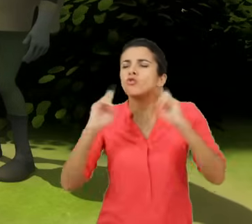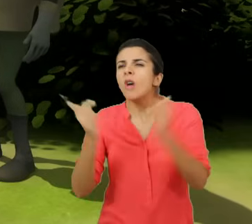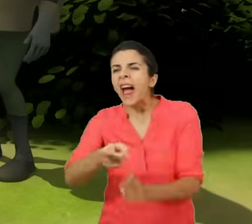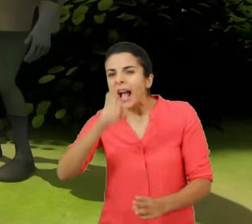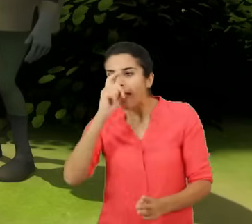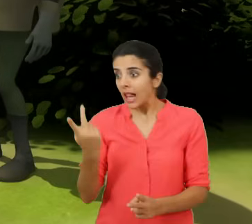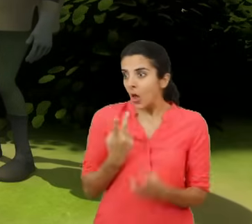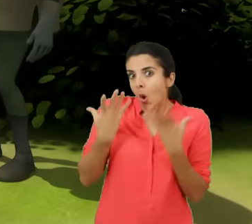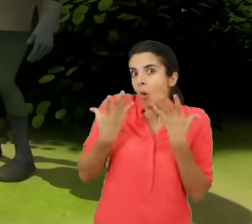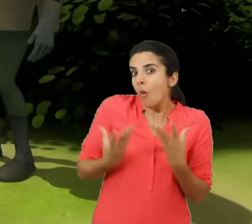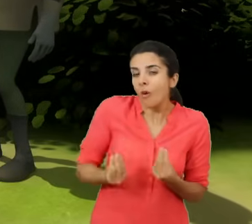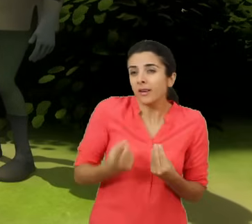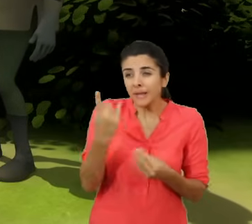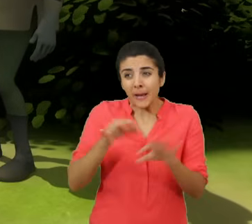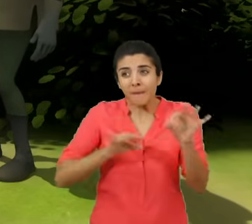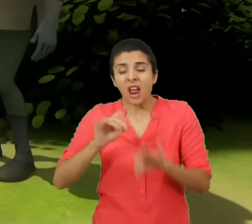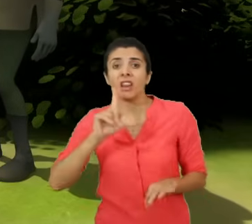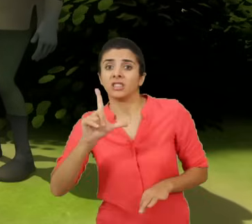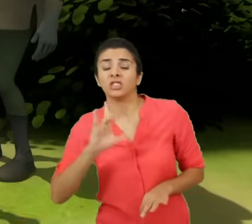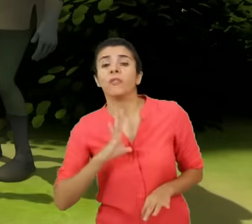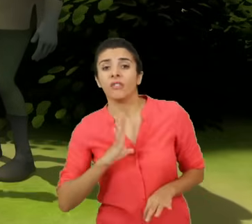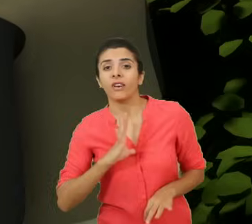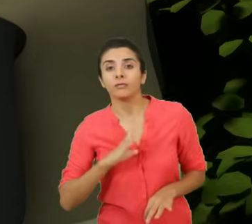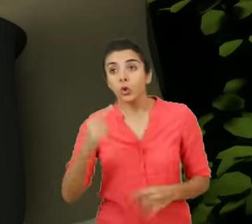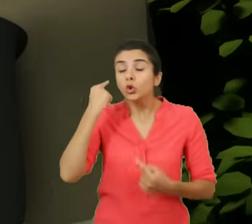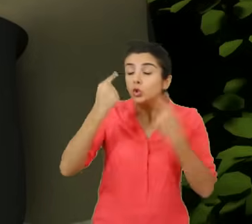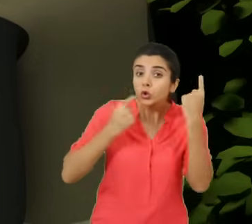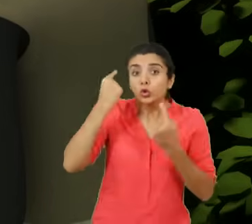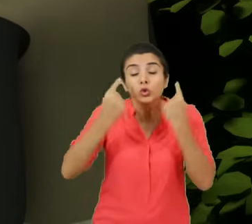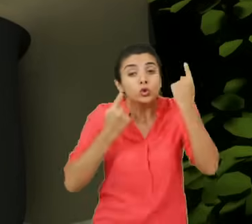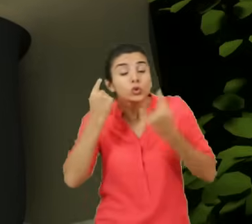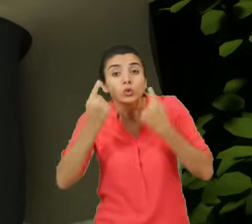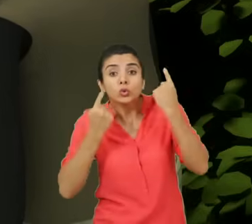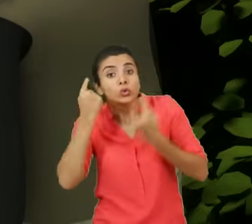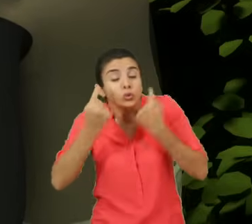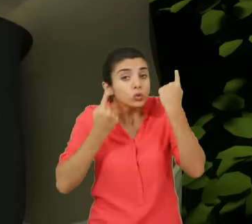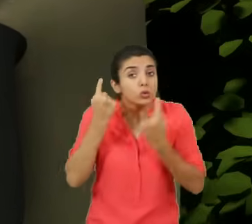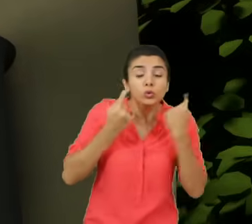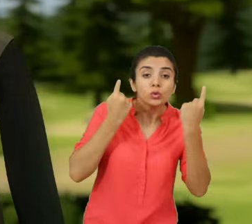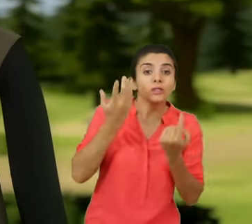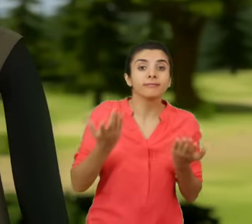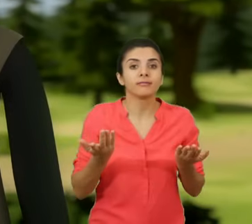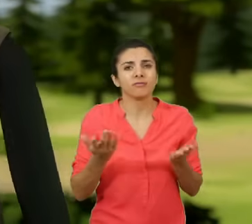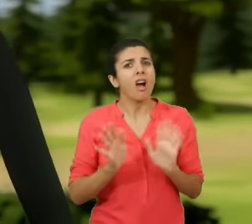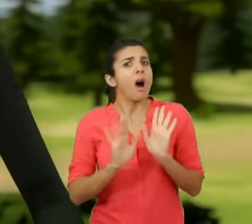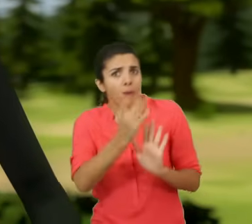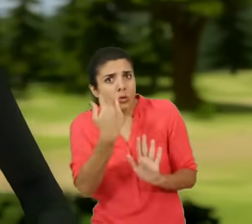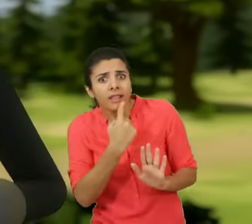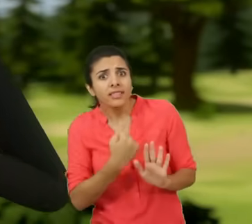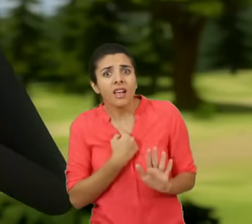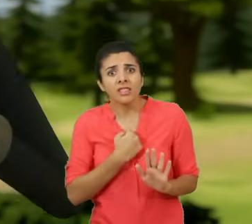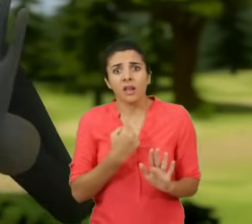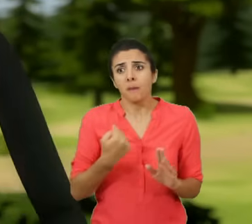oluruz. Ama bir plana ihtiyacımız var. Düşün. Düşün. Düşün. Ama dedin ya,